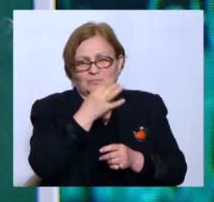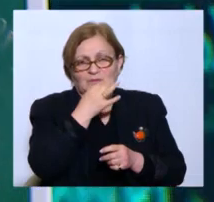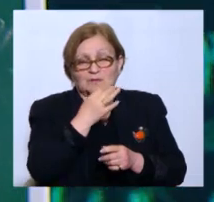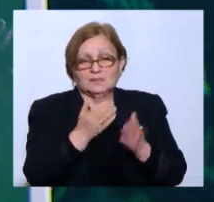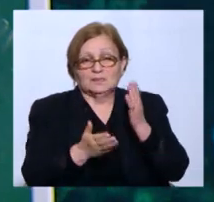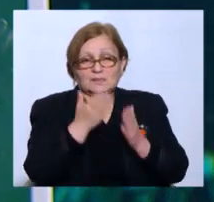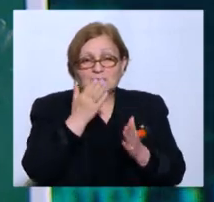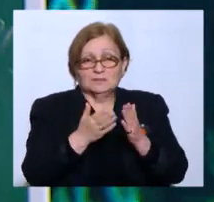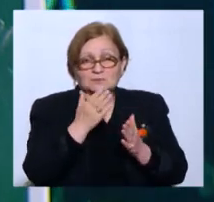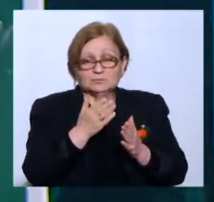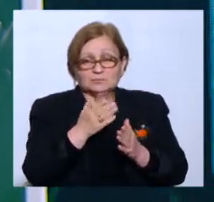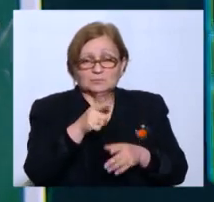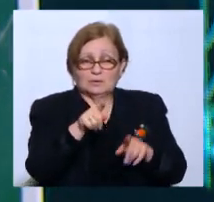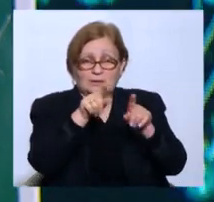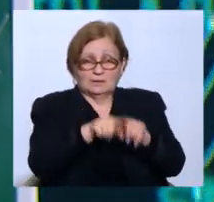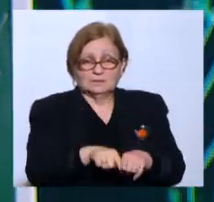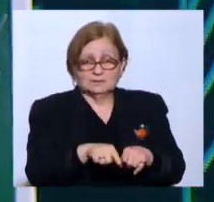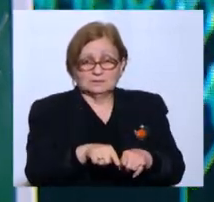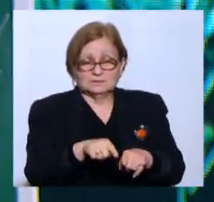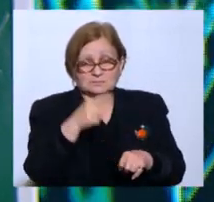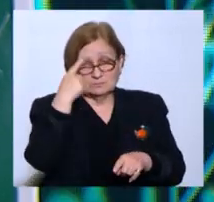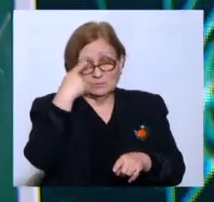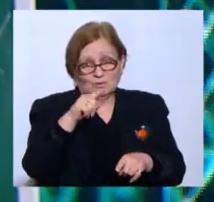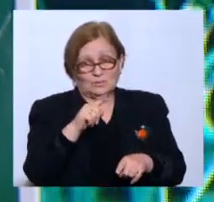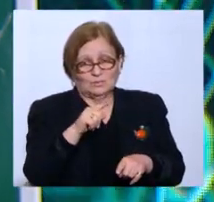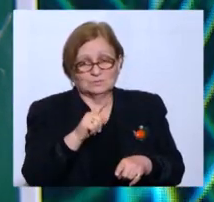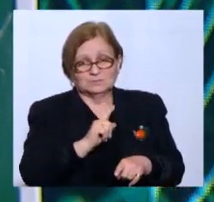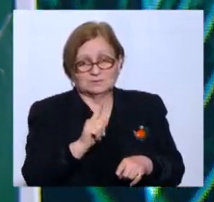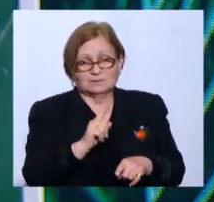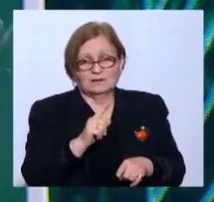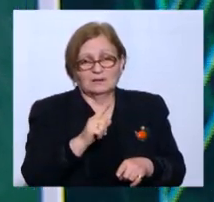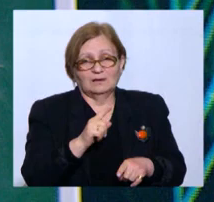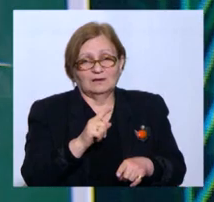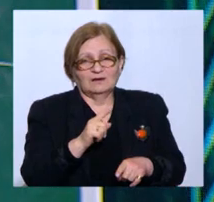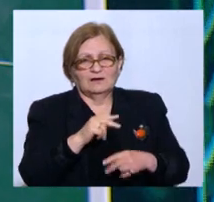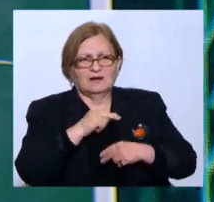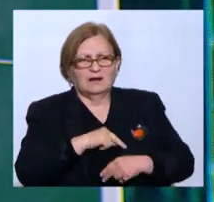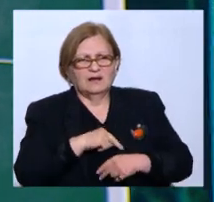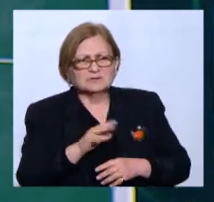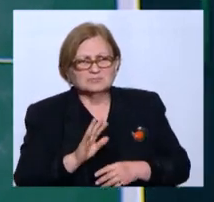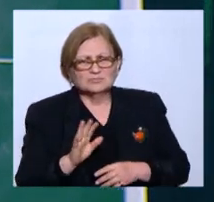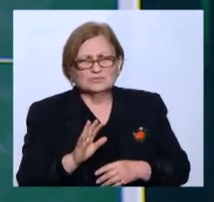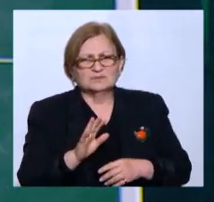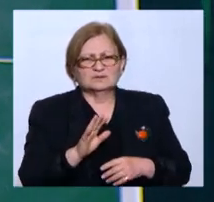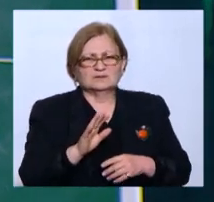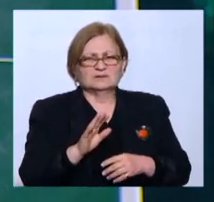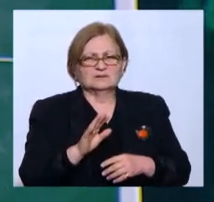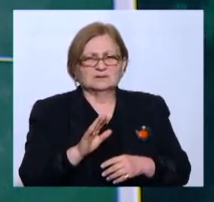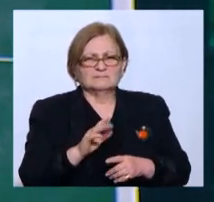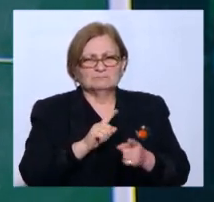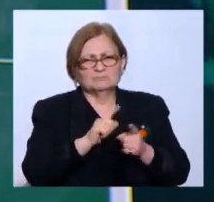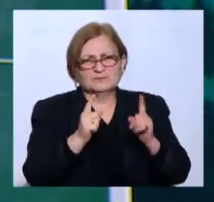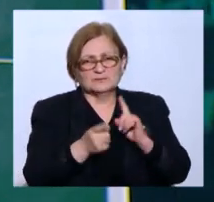თქვენ თუ ესე კრეატიულად განათგაკვეთილის ამოცანასთან არ მუშაობას და თავის არიდებას გადაწყვეტ,